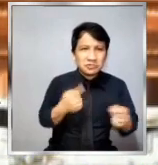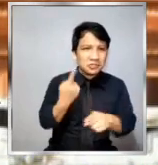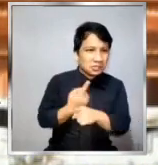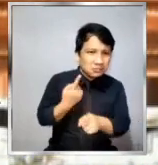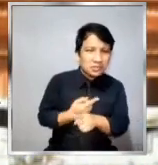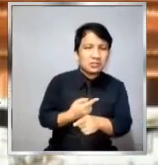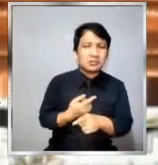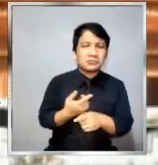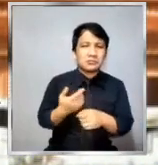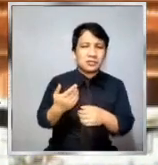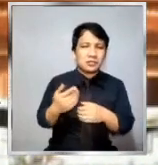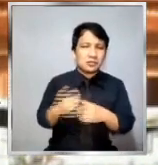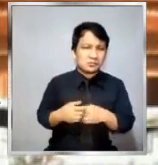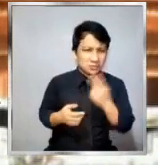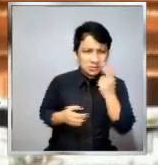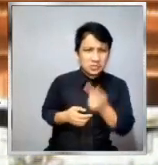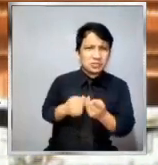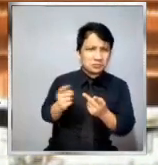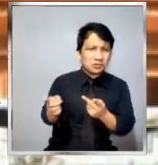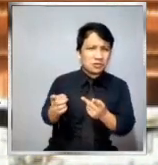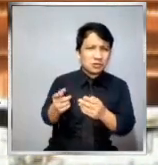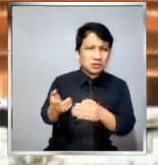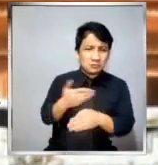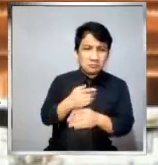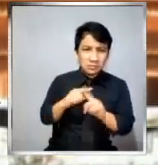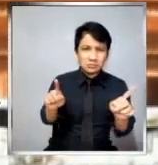Tingnan lang ho nila muna trabaho natin.